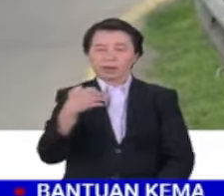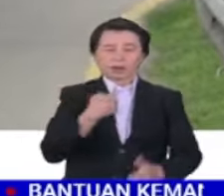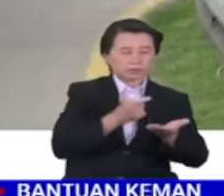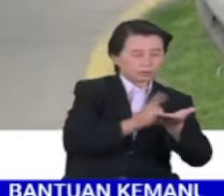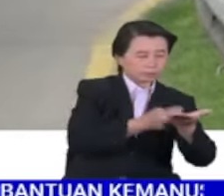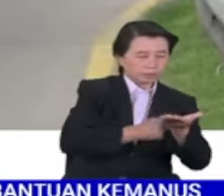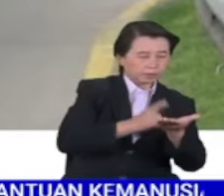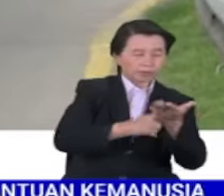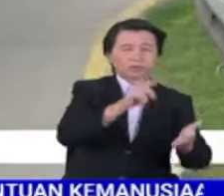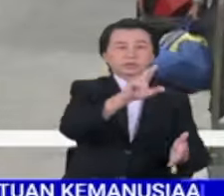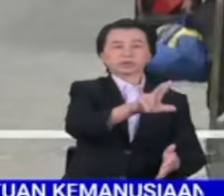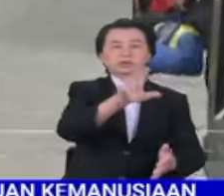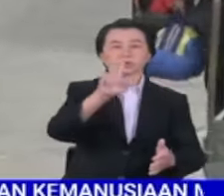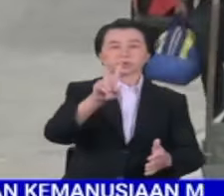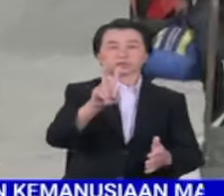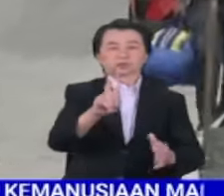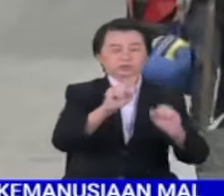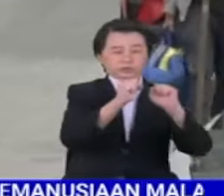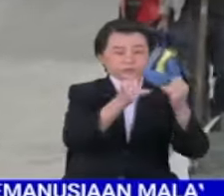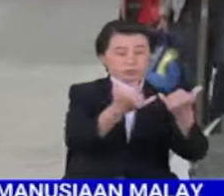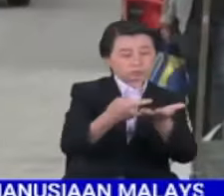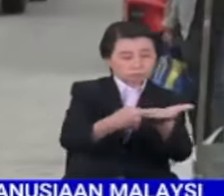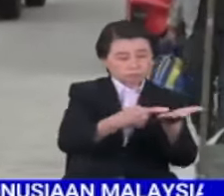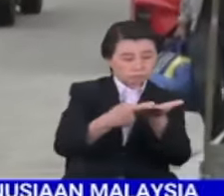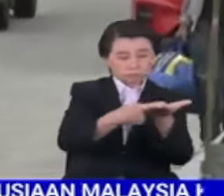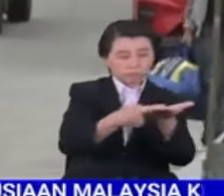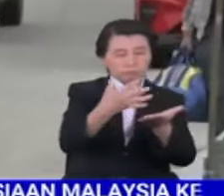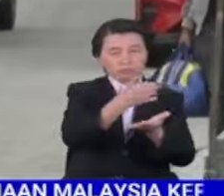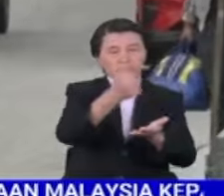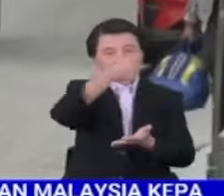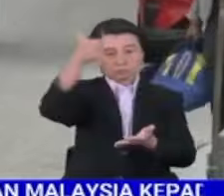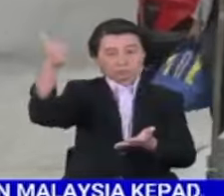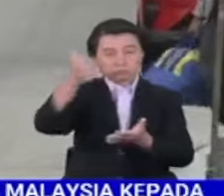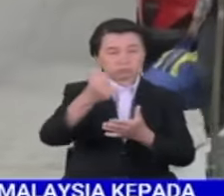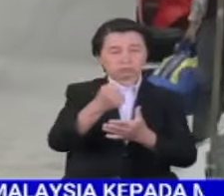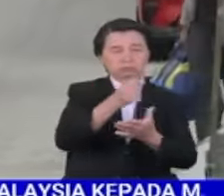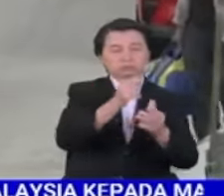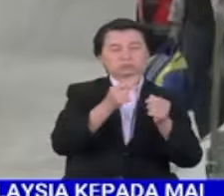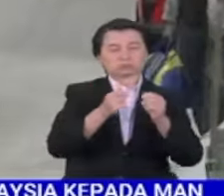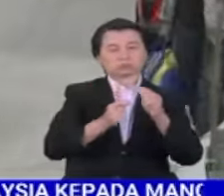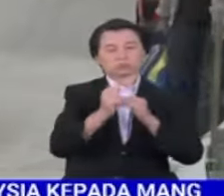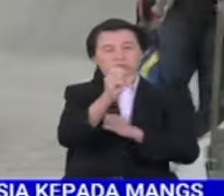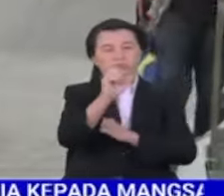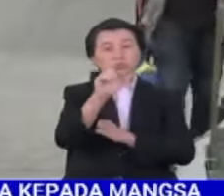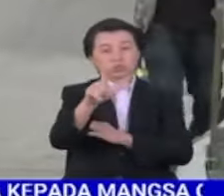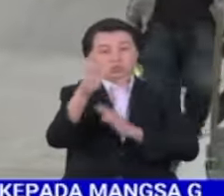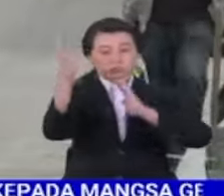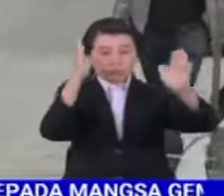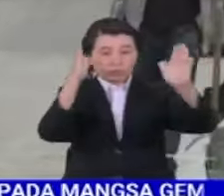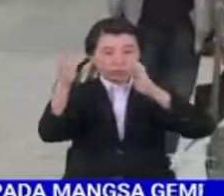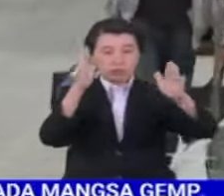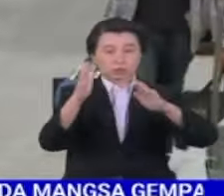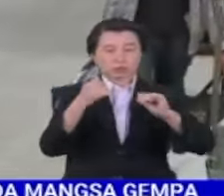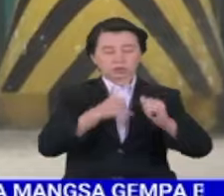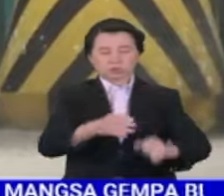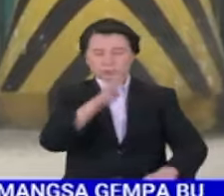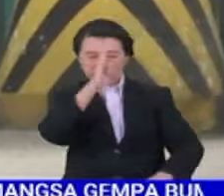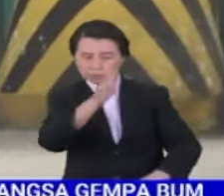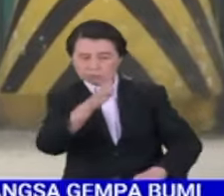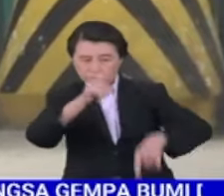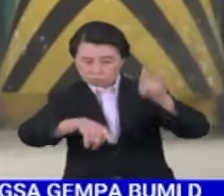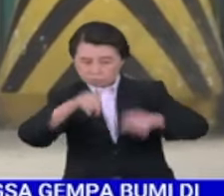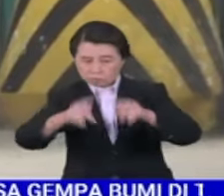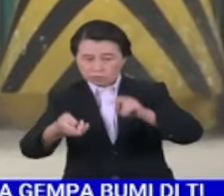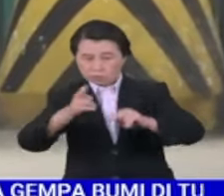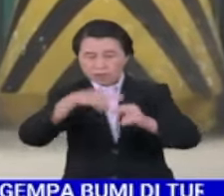32 Syarikat konsesi serta pemegang taruh pemain industri yang memfokus berbagai